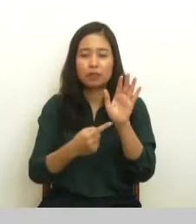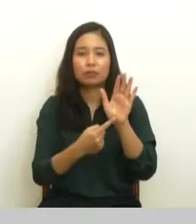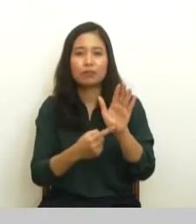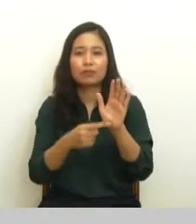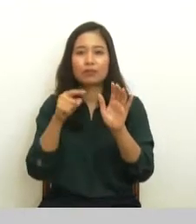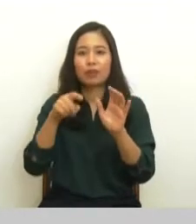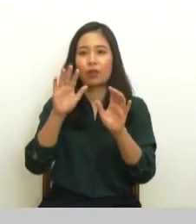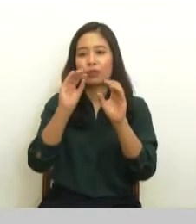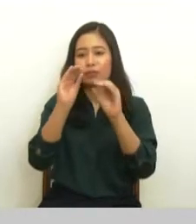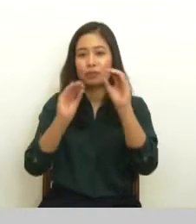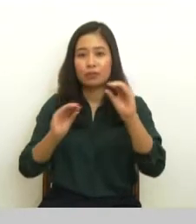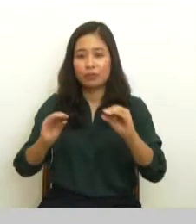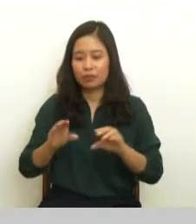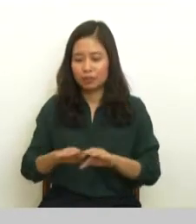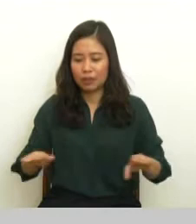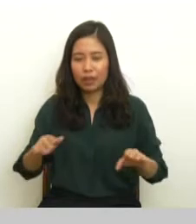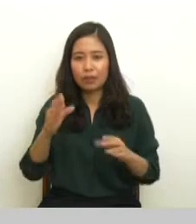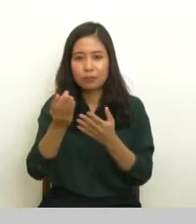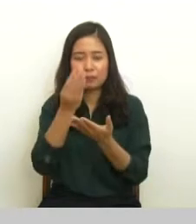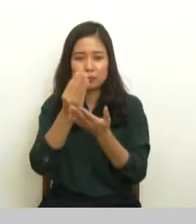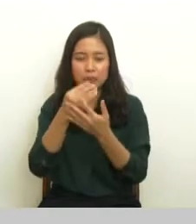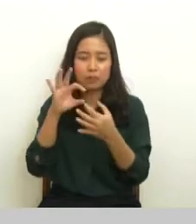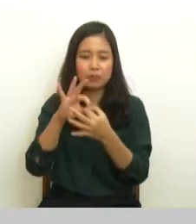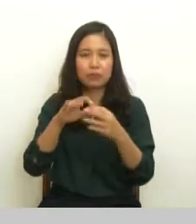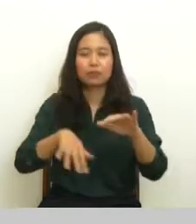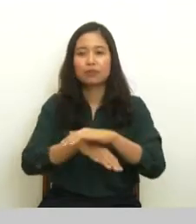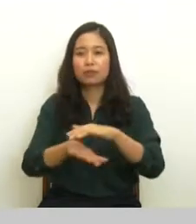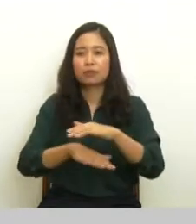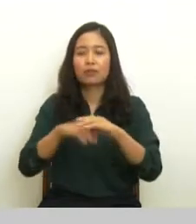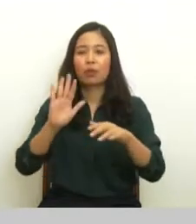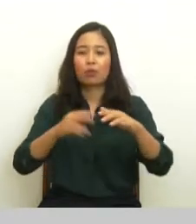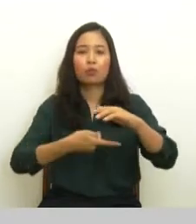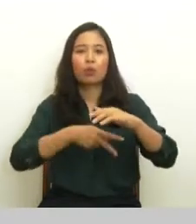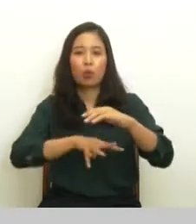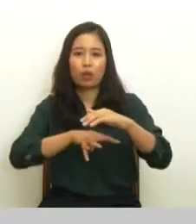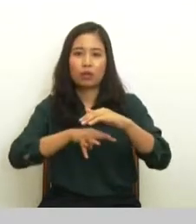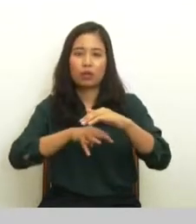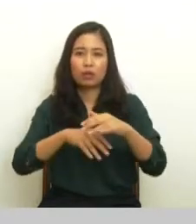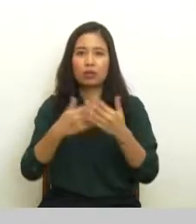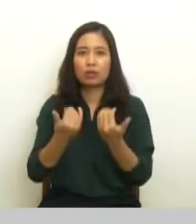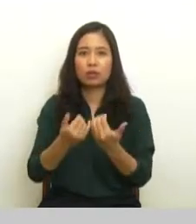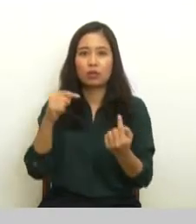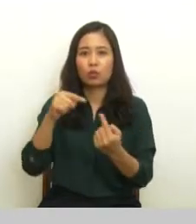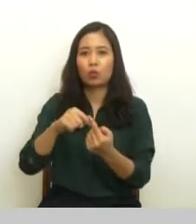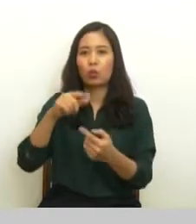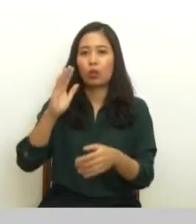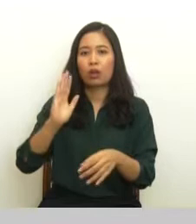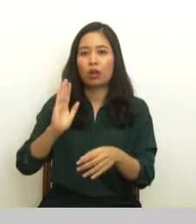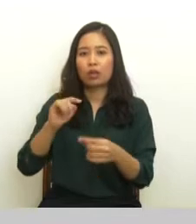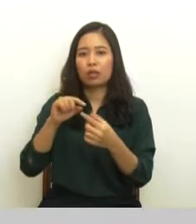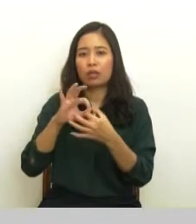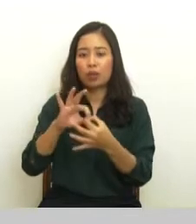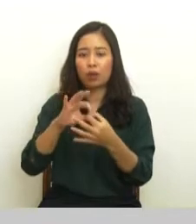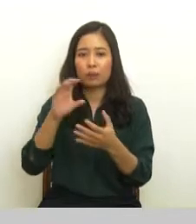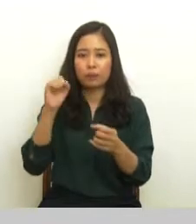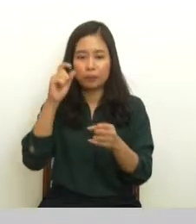้องถิ่ลเด็กๆ ได้เรีนรู้ 13 เส้นพื้ธานของระดับปถมวัยเข้ามาเป็หักในการปัภ้าเด็กๆ ได